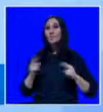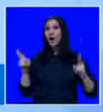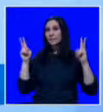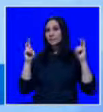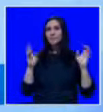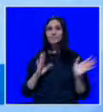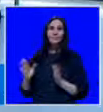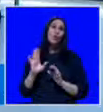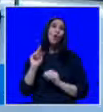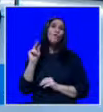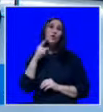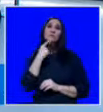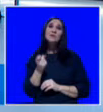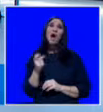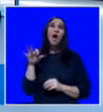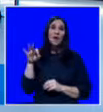Говорим за качеството, разбира се.